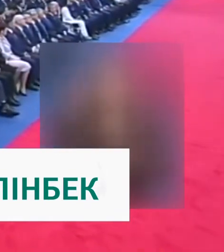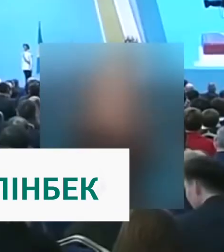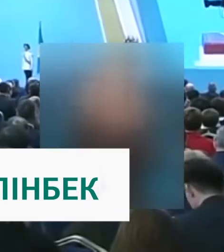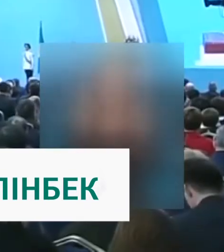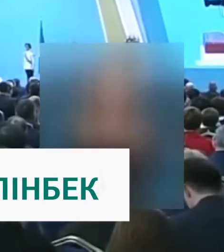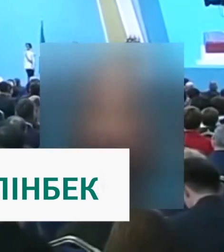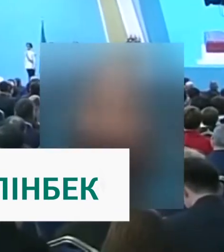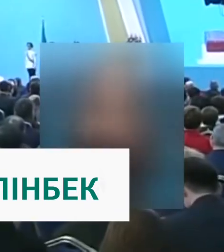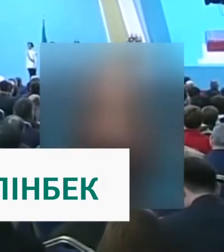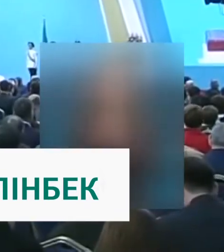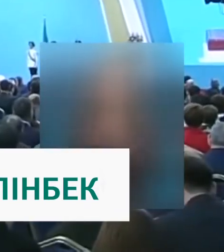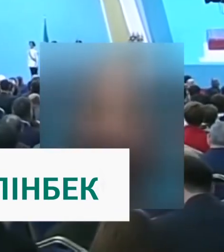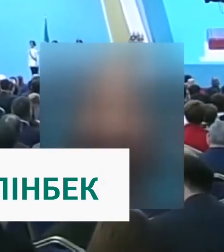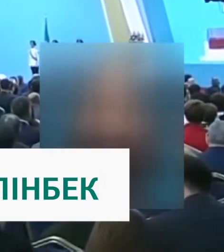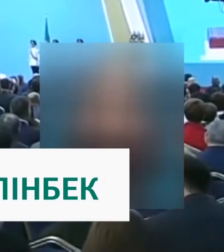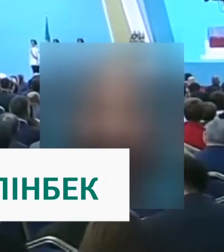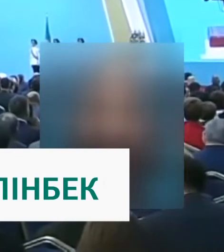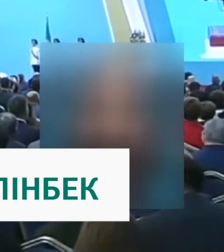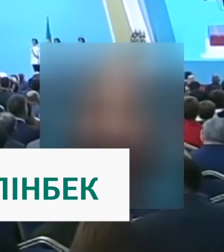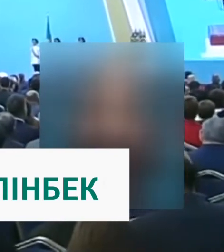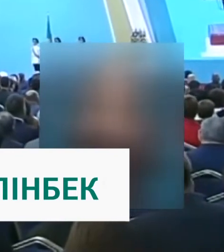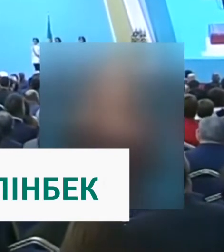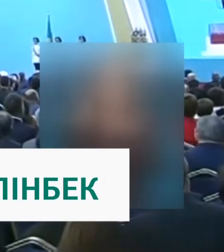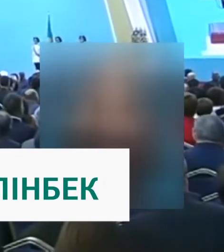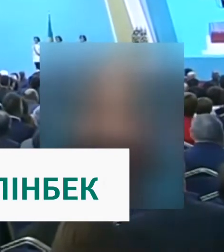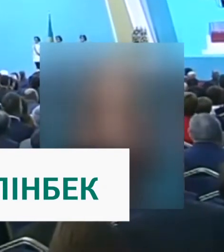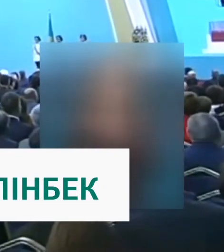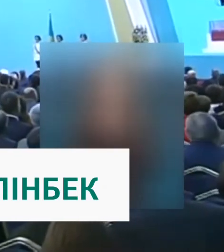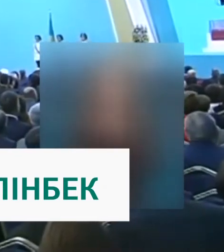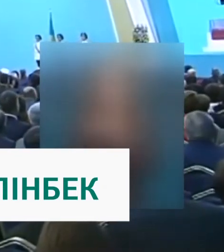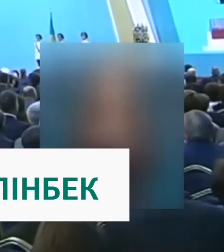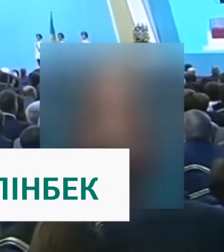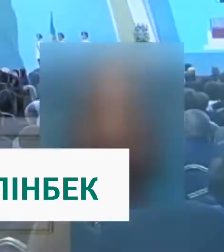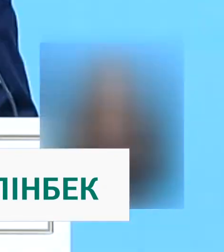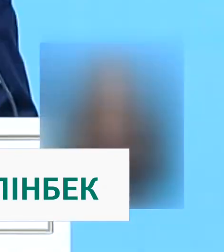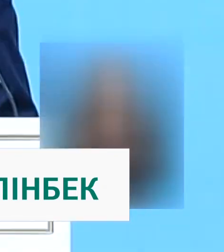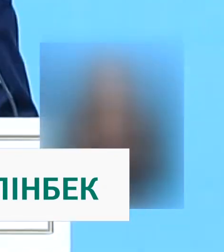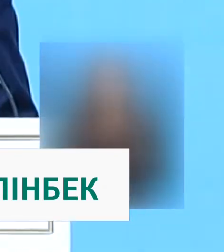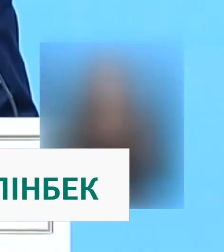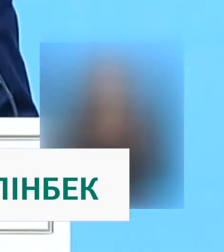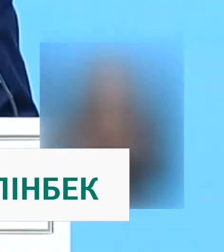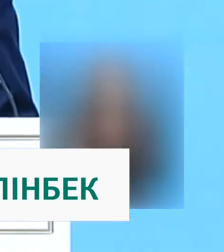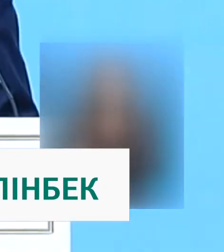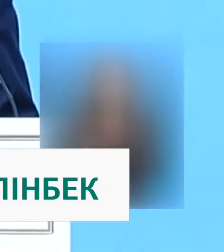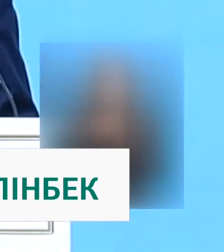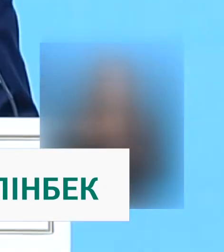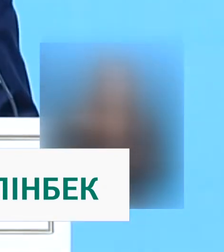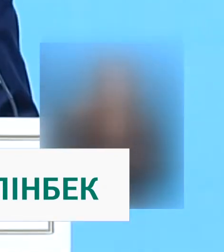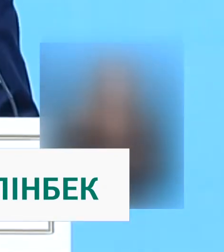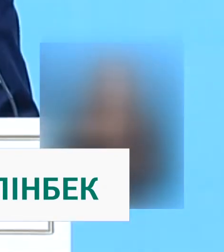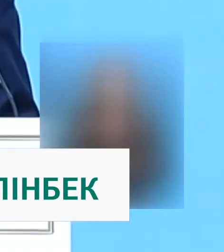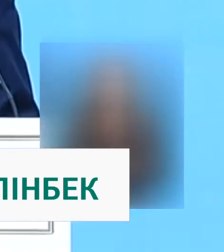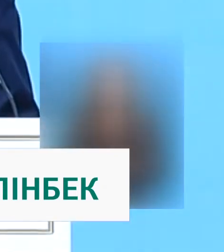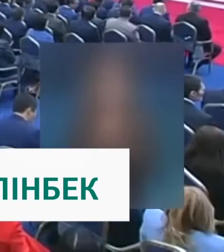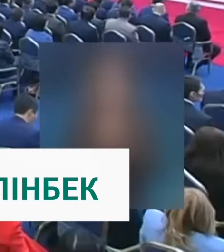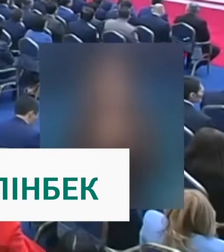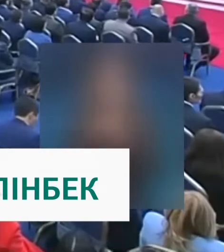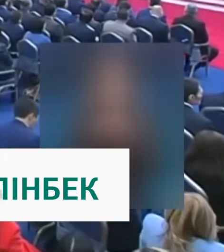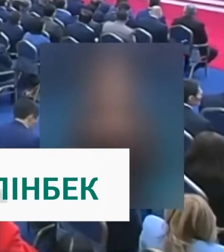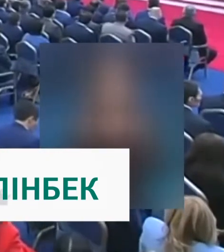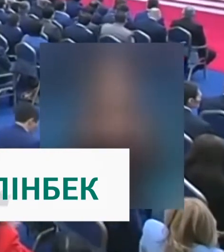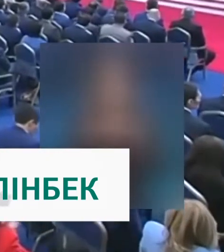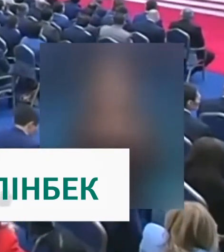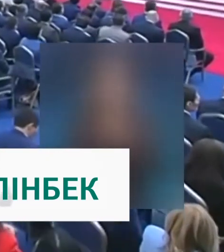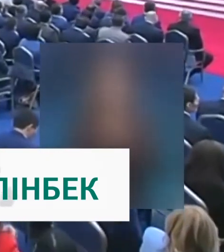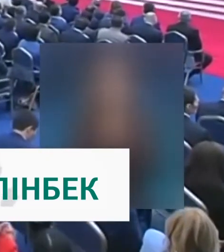тәртіп сақшысы, жұмысшы мамандарының мәртебесі арта түспек. Президент алдағы уақытта осы сала мамандарына айрықша қолдау көрсетіп, көрсетілетін